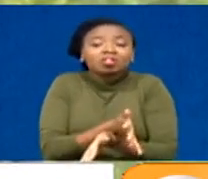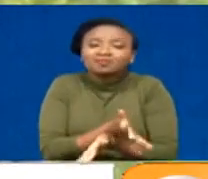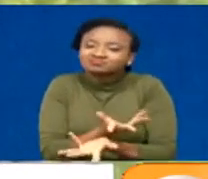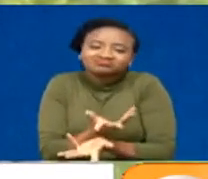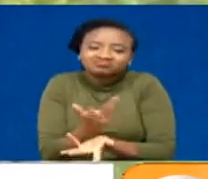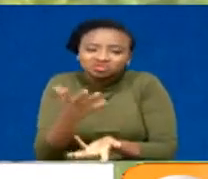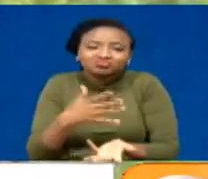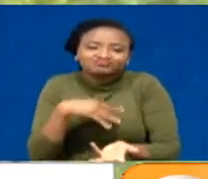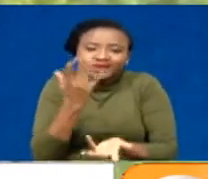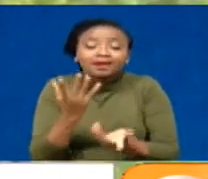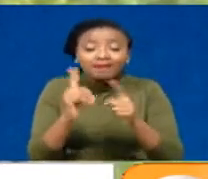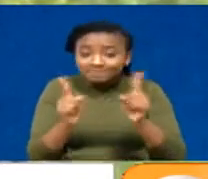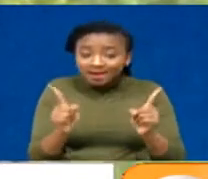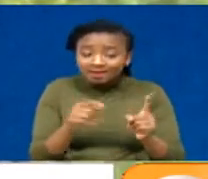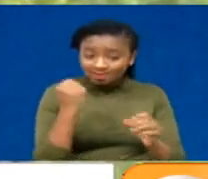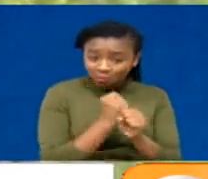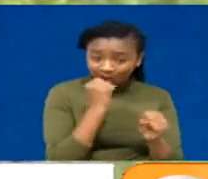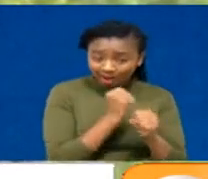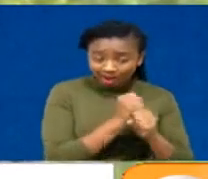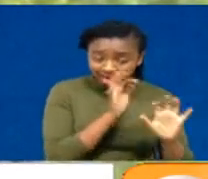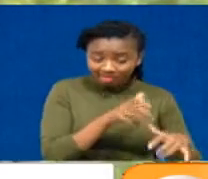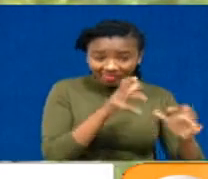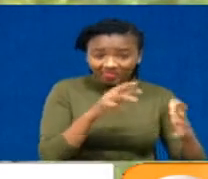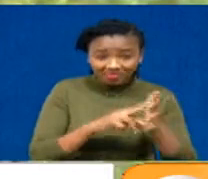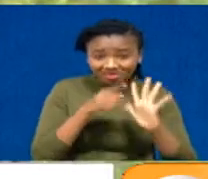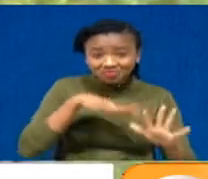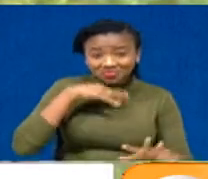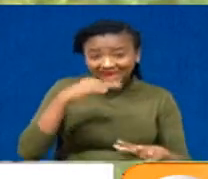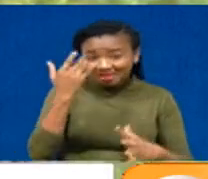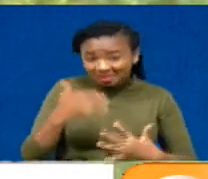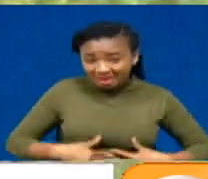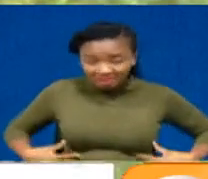huyu Joseph Kemboi ameadhirisha hali hiyo kwa kusaidia familia yake kwa zaidi